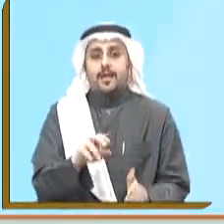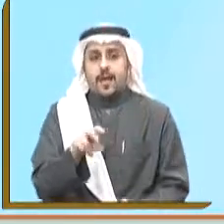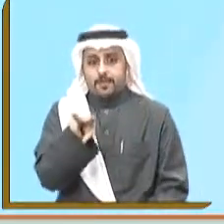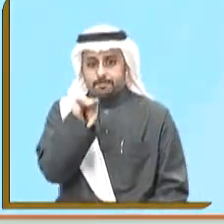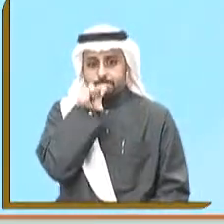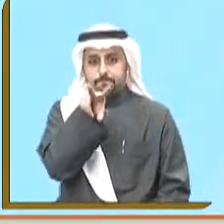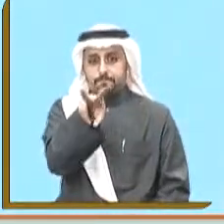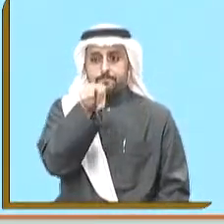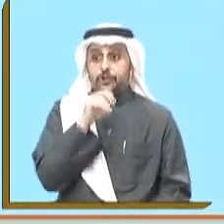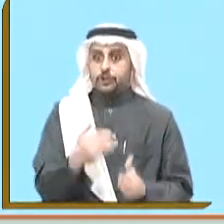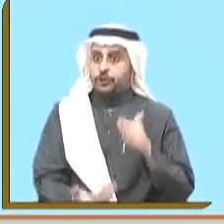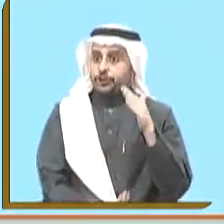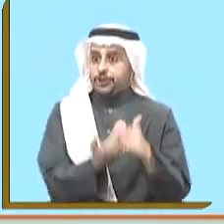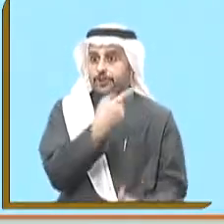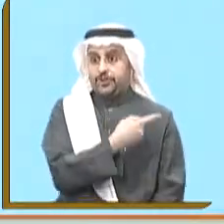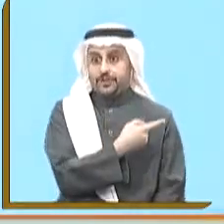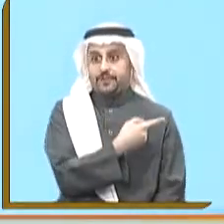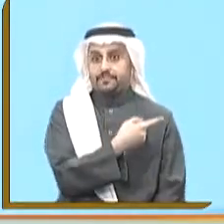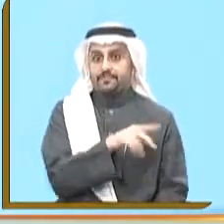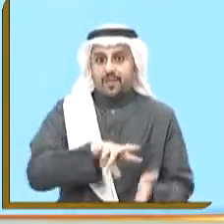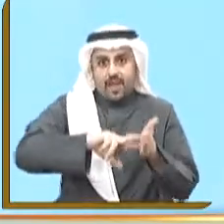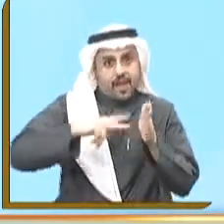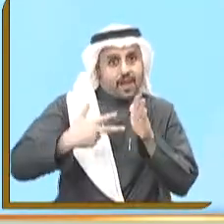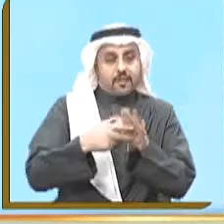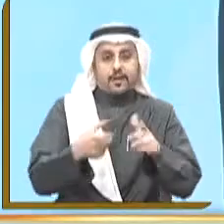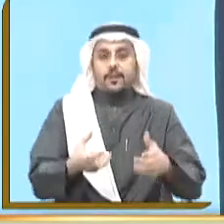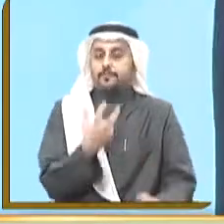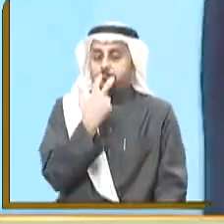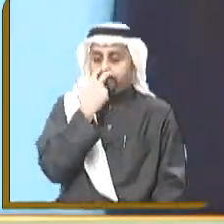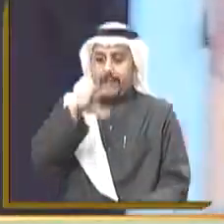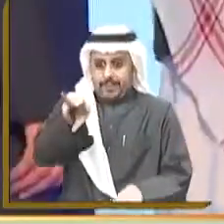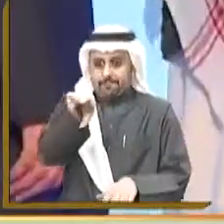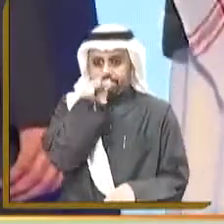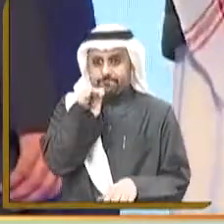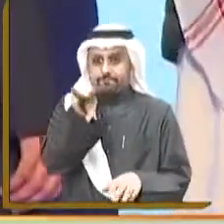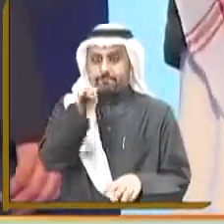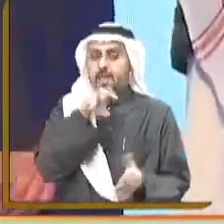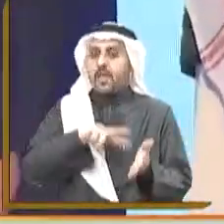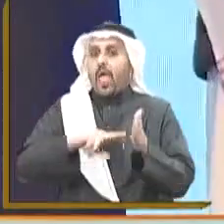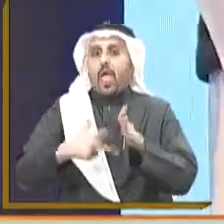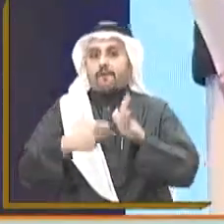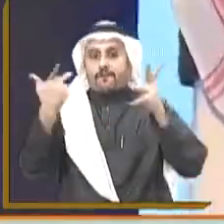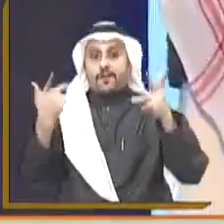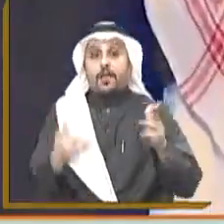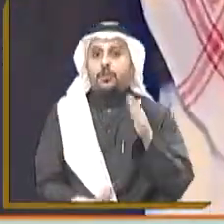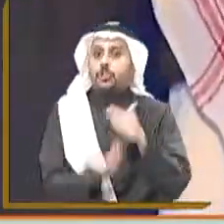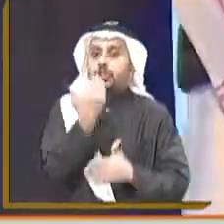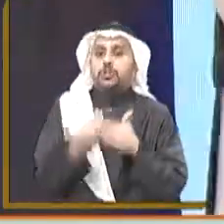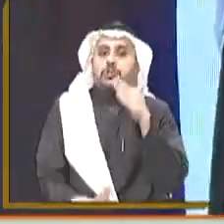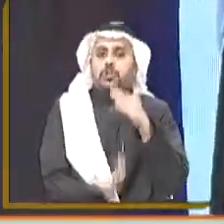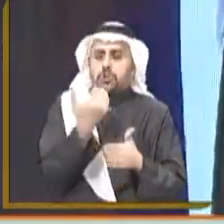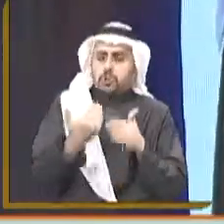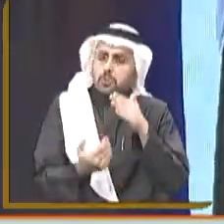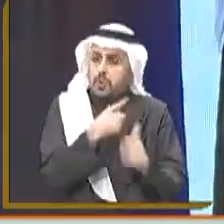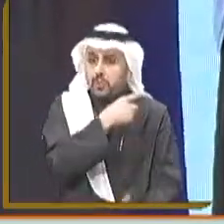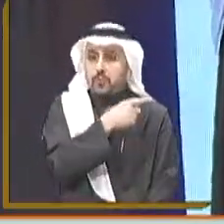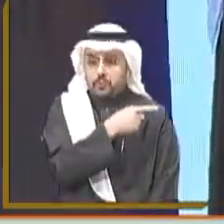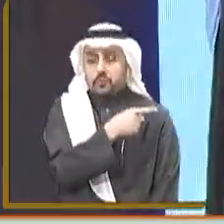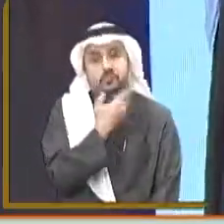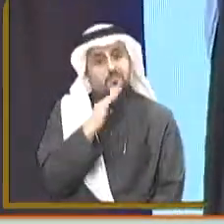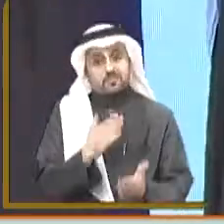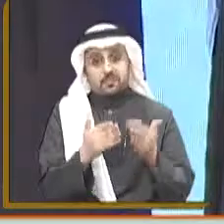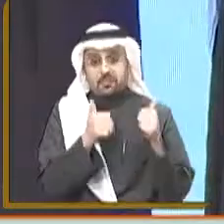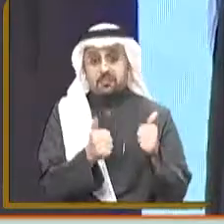المحلي على تمكين صناعة الأجهزة الطبية محليا في المملكة، إضافة إلى خلق العديد من الفرص الوظيفية في